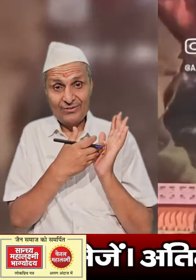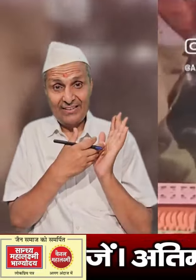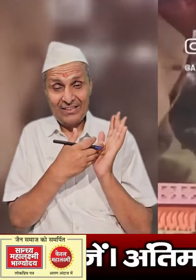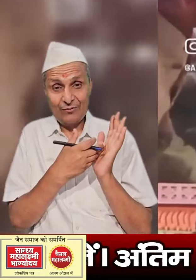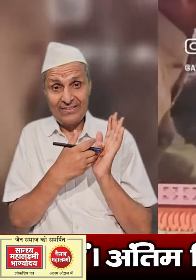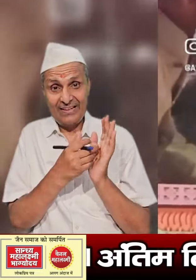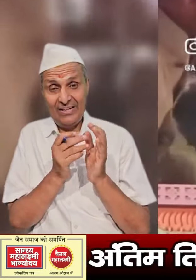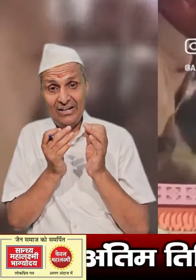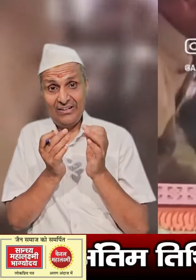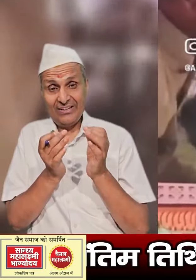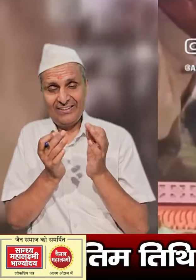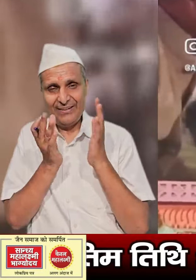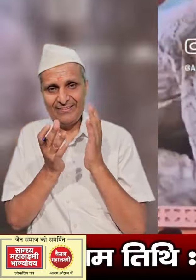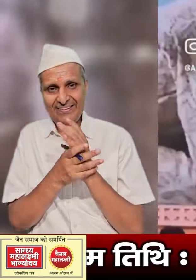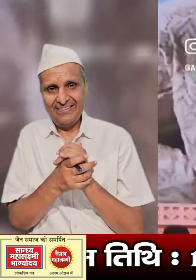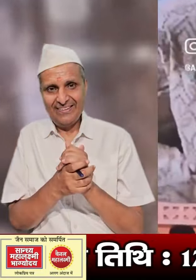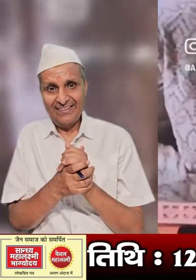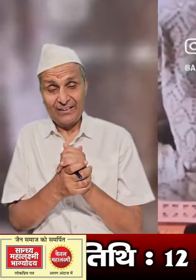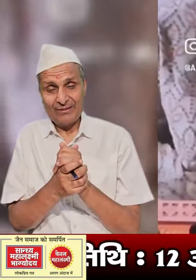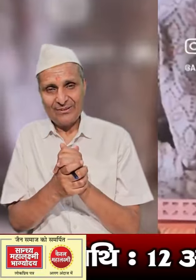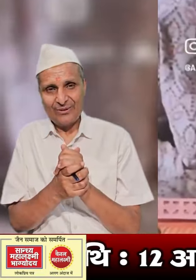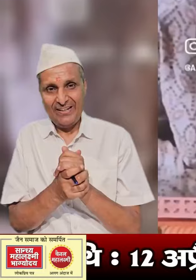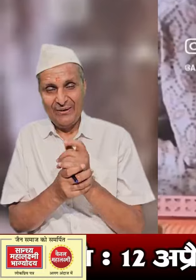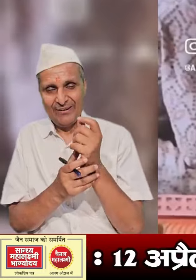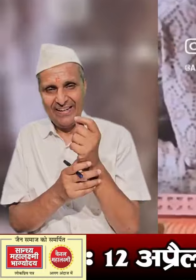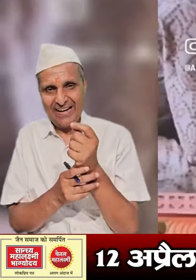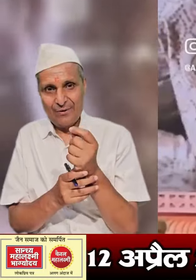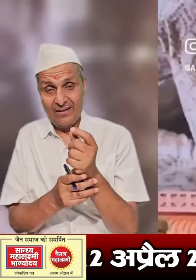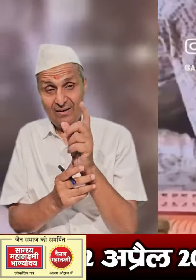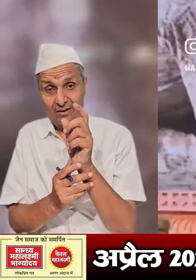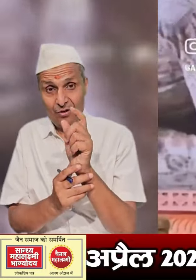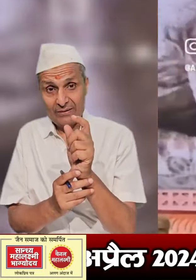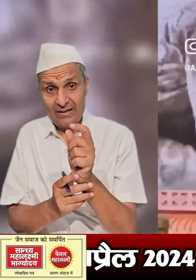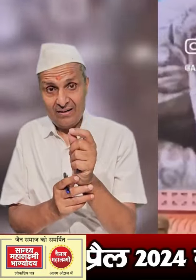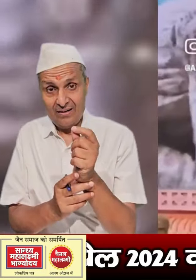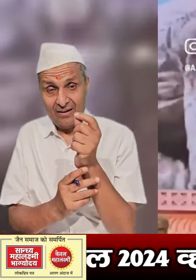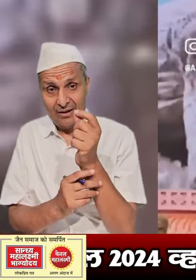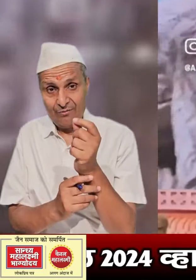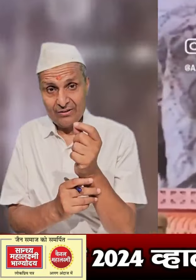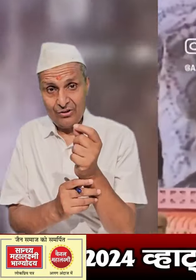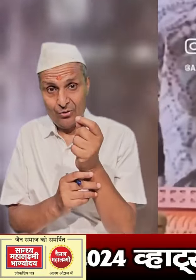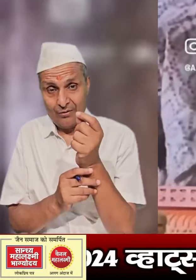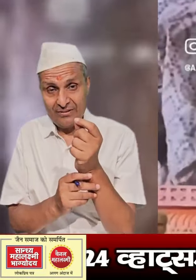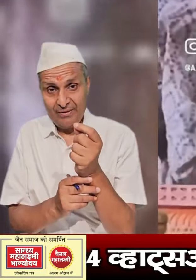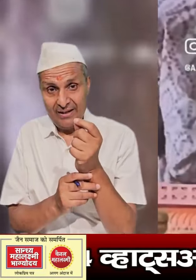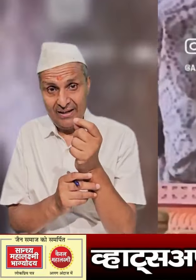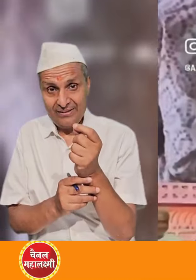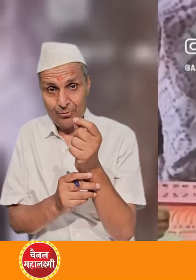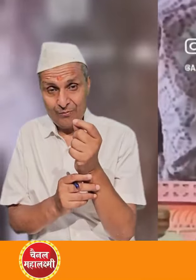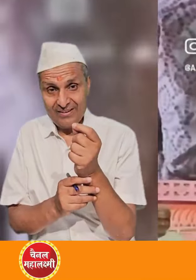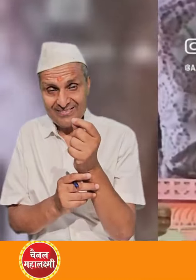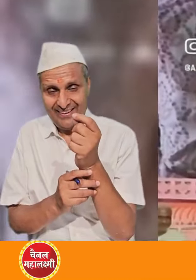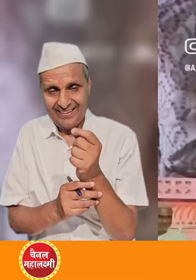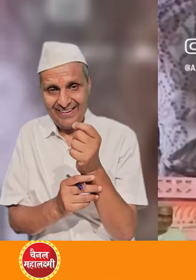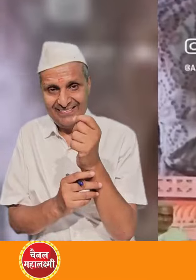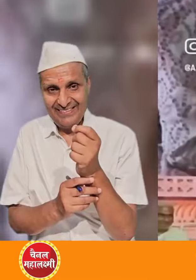180 के सात देख इनकी खिर्की बन गई नतम तक हो गए और क्या क इन्होंने इन्होंने बताया हर व्यक्ति को हफ्ते में एक दिन